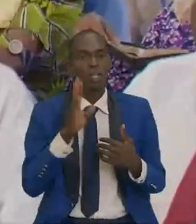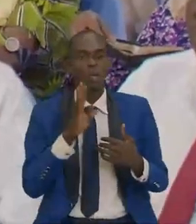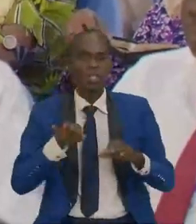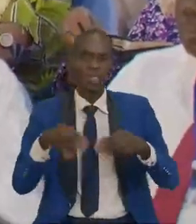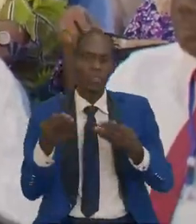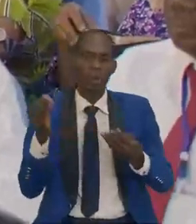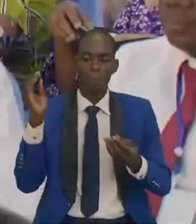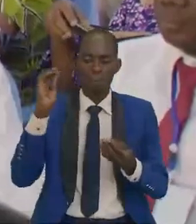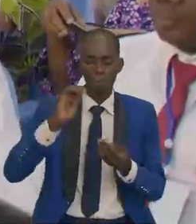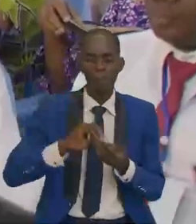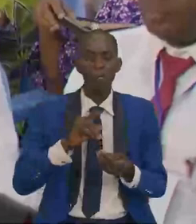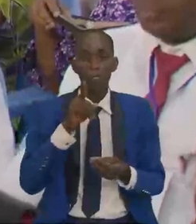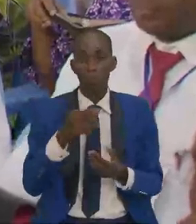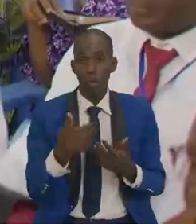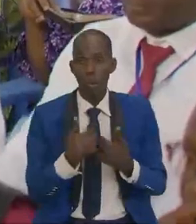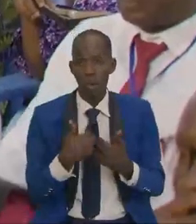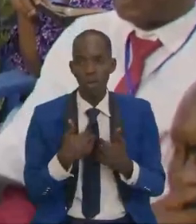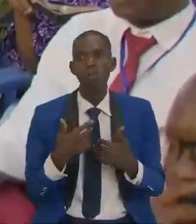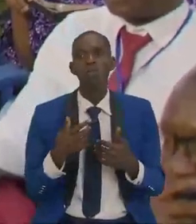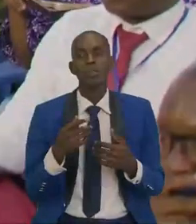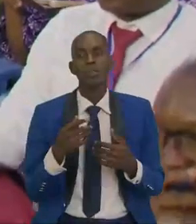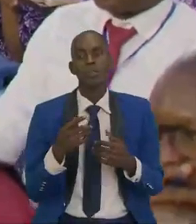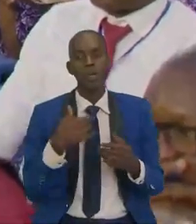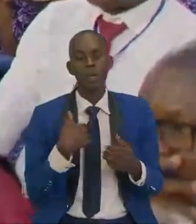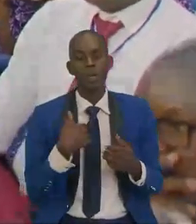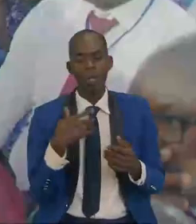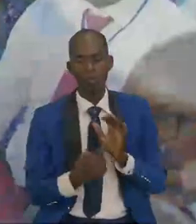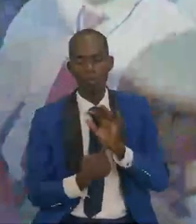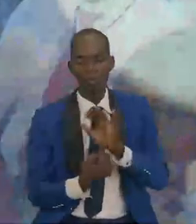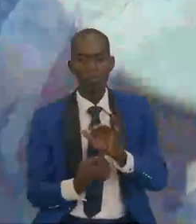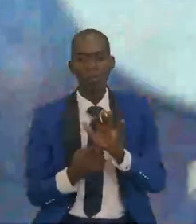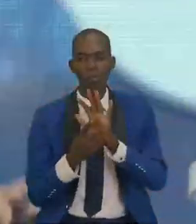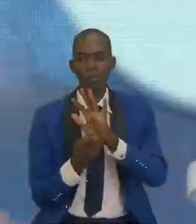quiconque a, il lui sera encore donné plus.